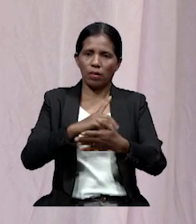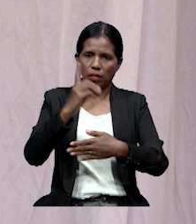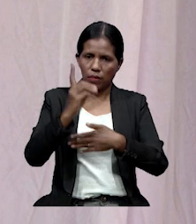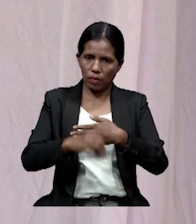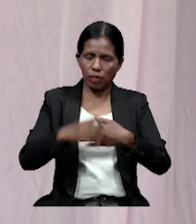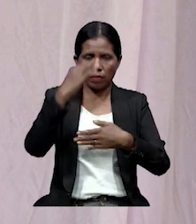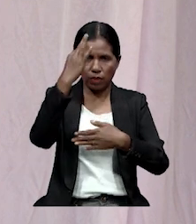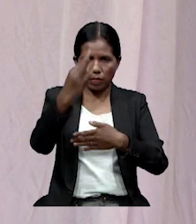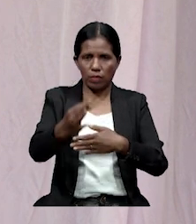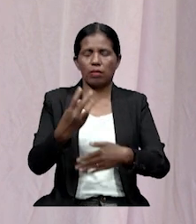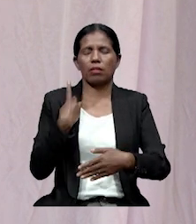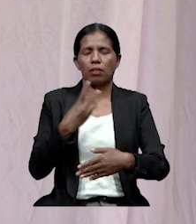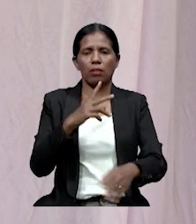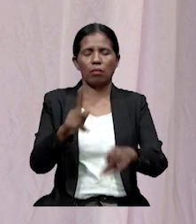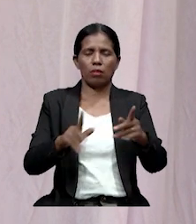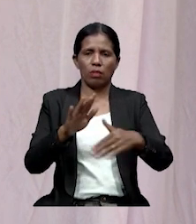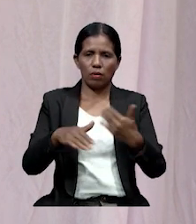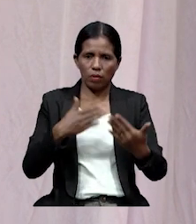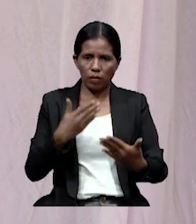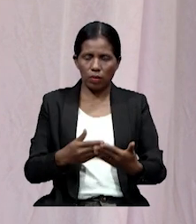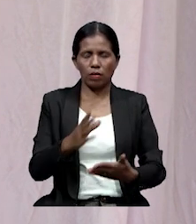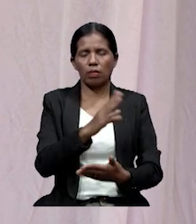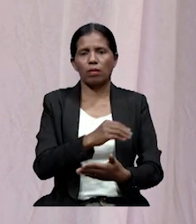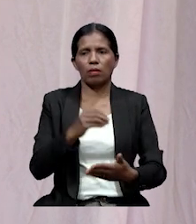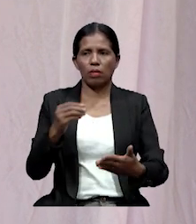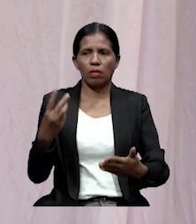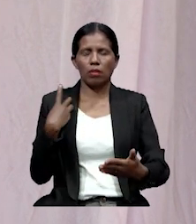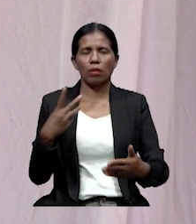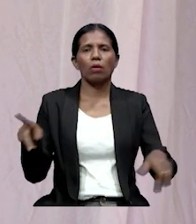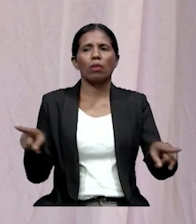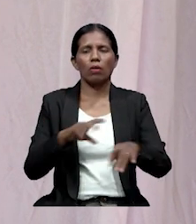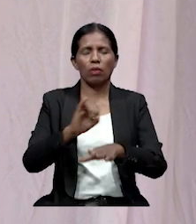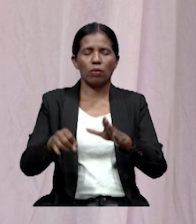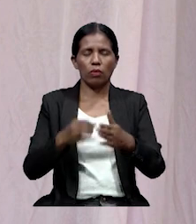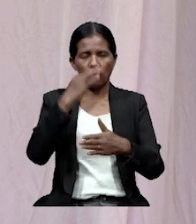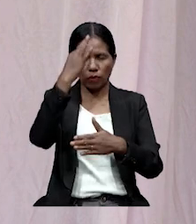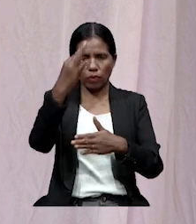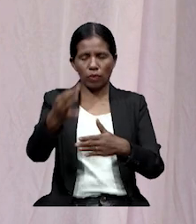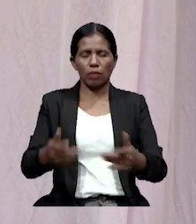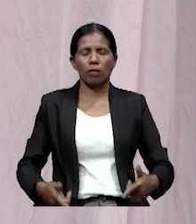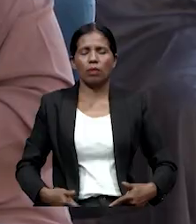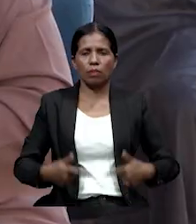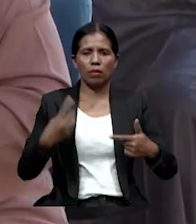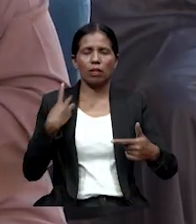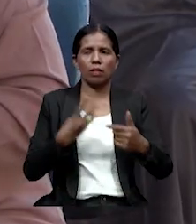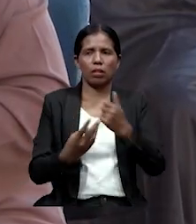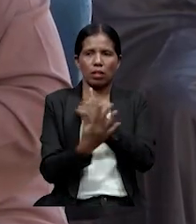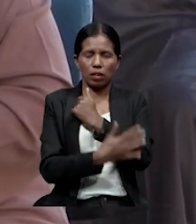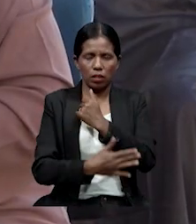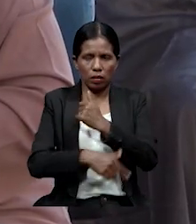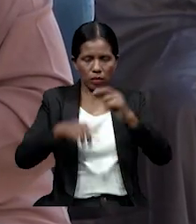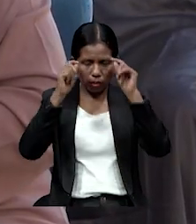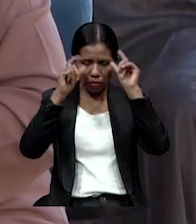ba futuro komunidad ini larang i en general no futuro da vida da nação Timor Leste. Molo